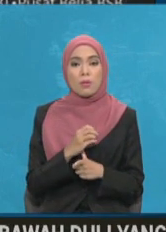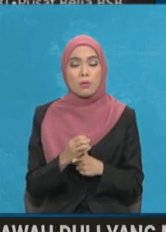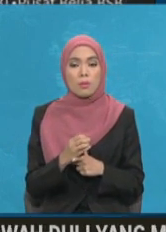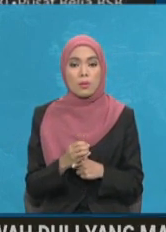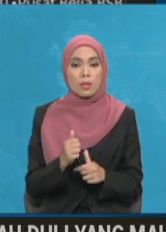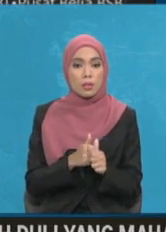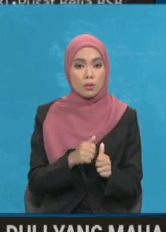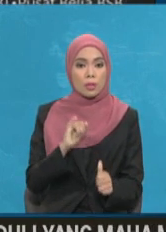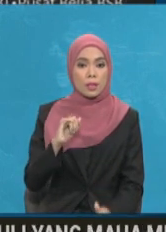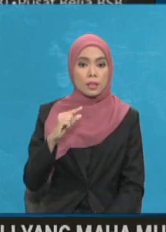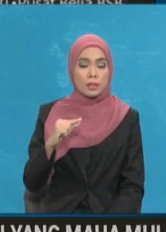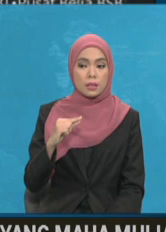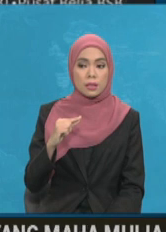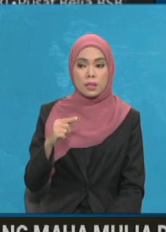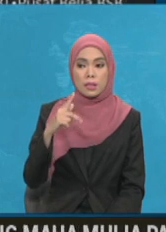Instagram